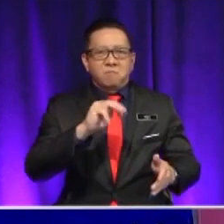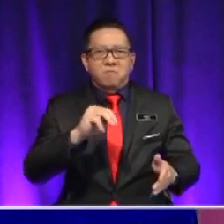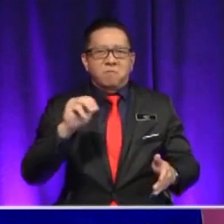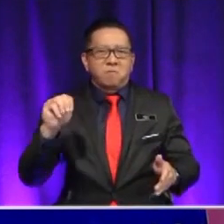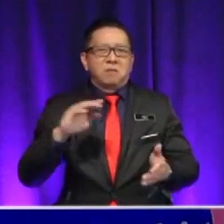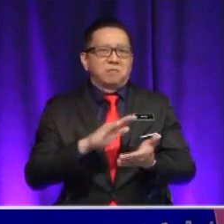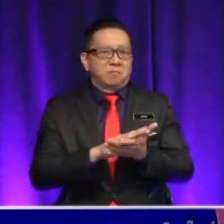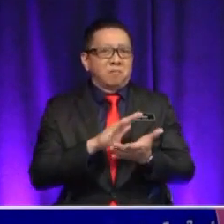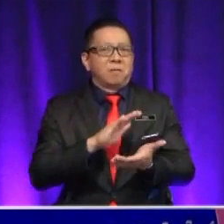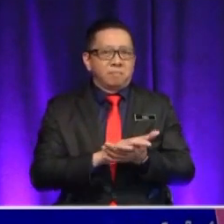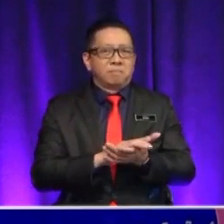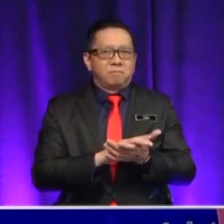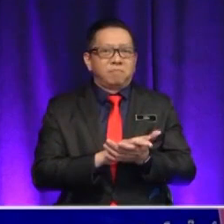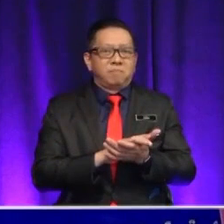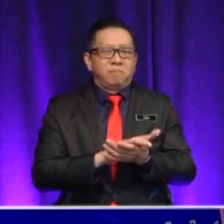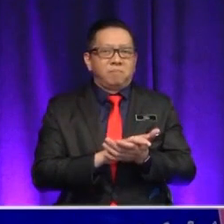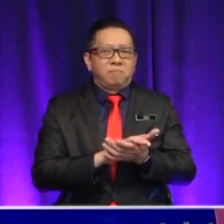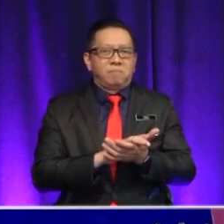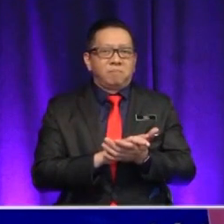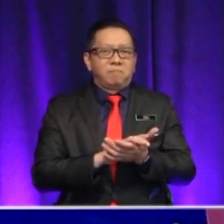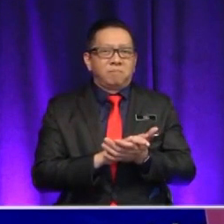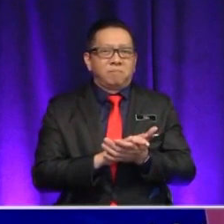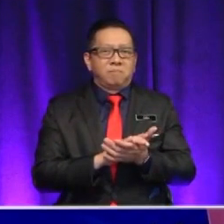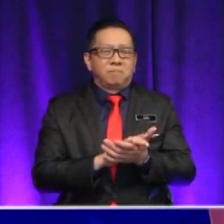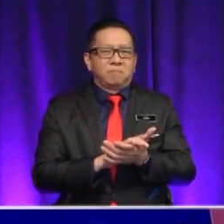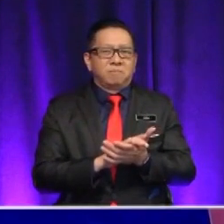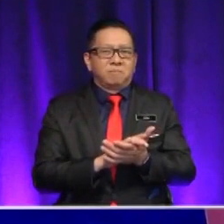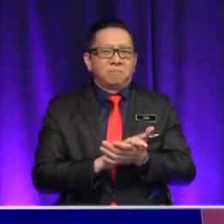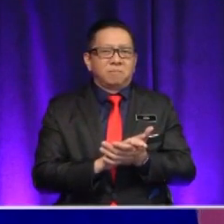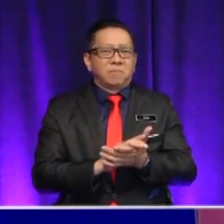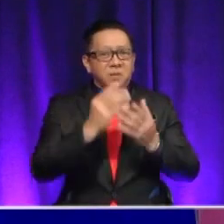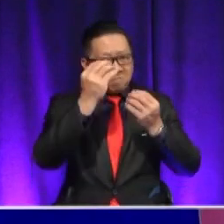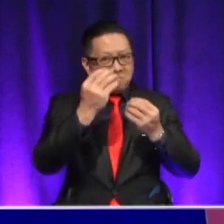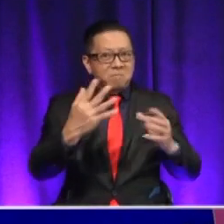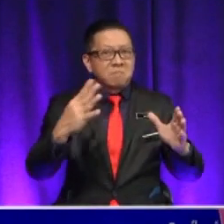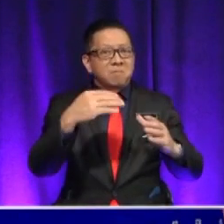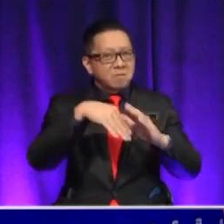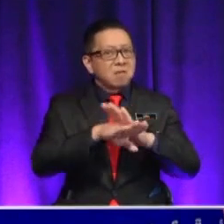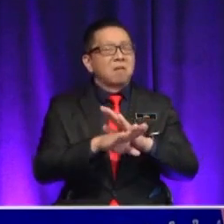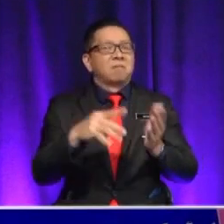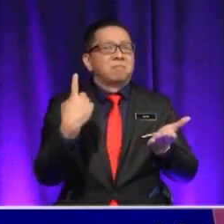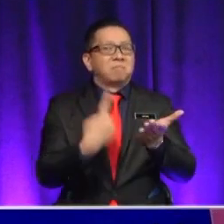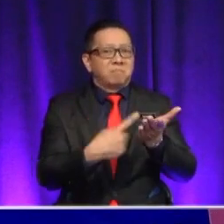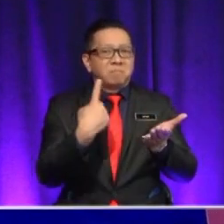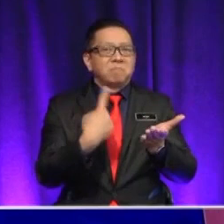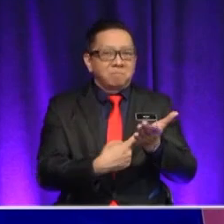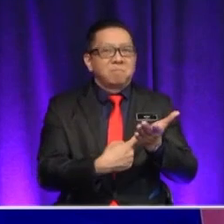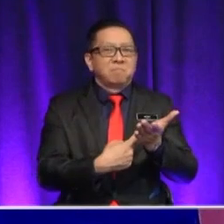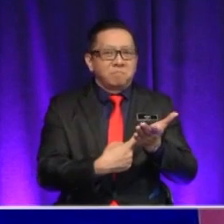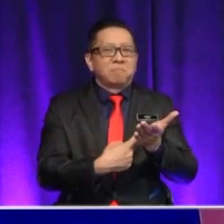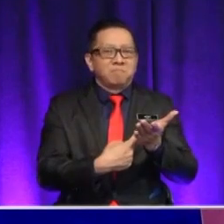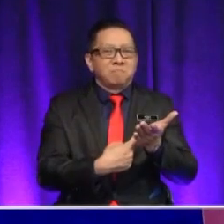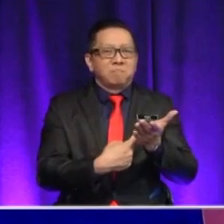sekolah rendah lah, untuk mendapatkan ilmu pengetahuan dengan lebih mendalam lagi mengenai rukun